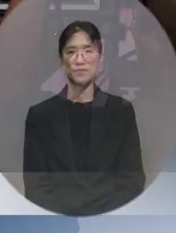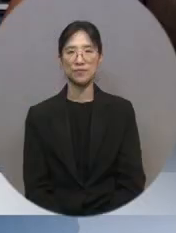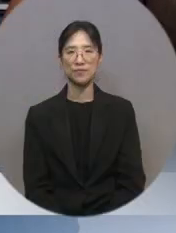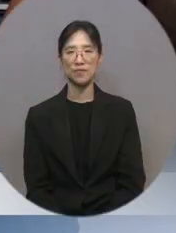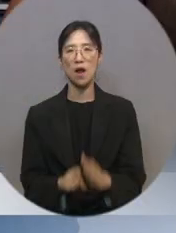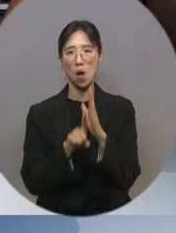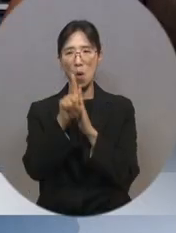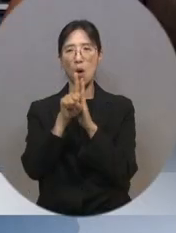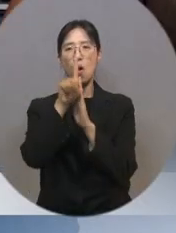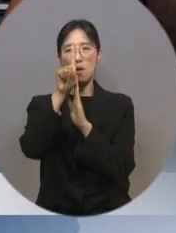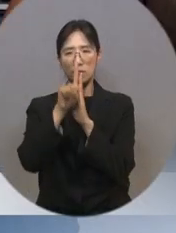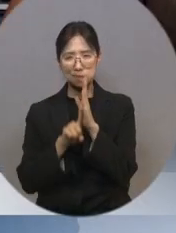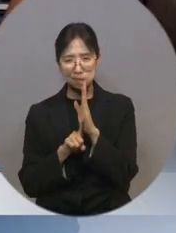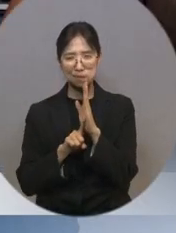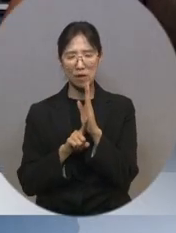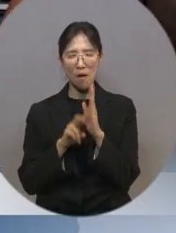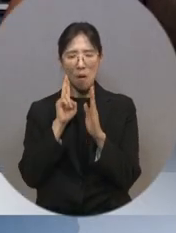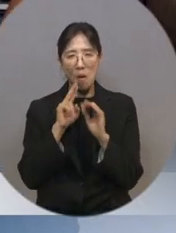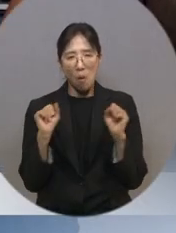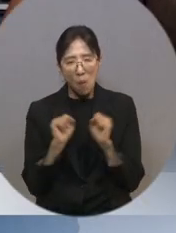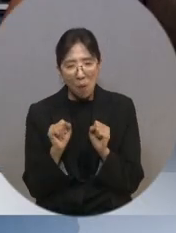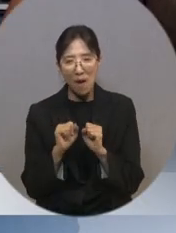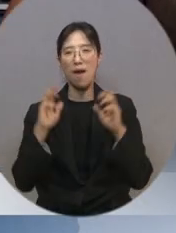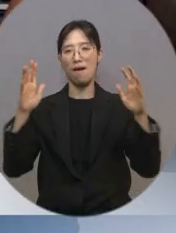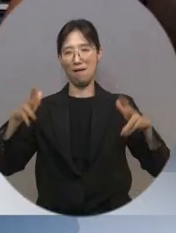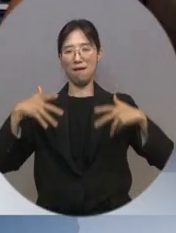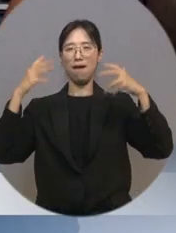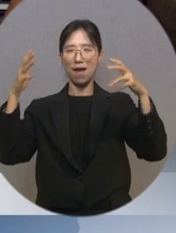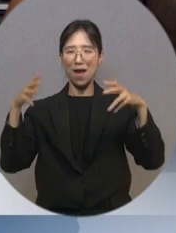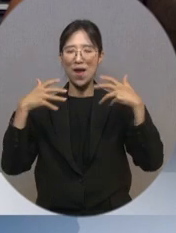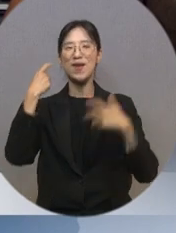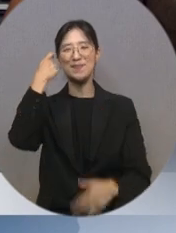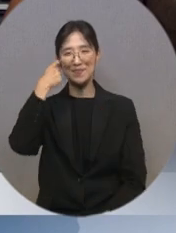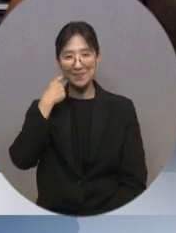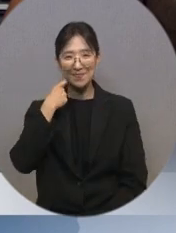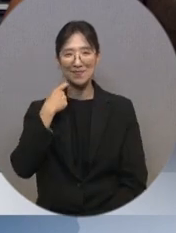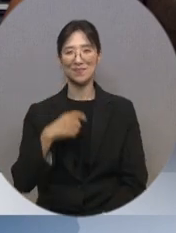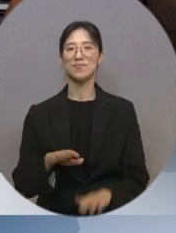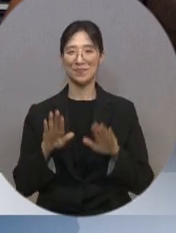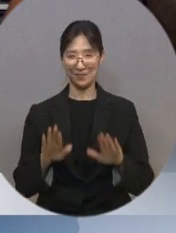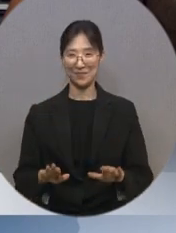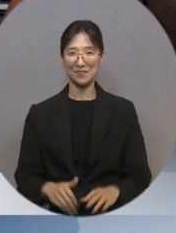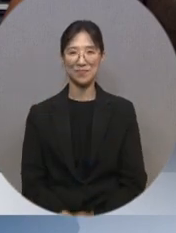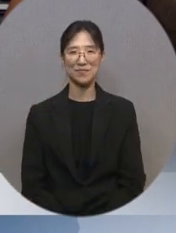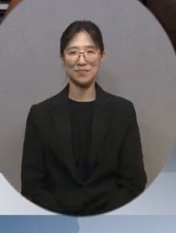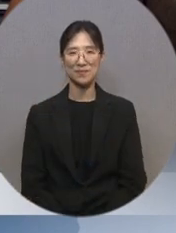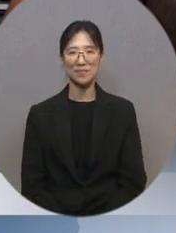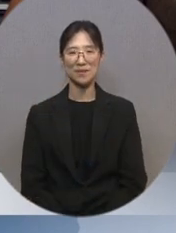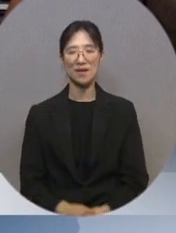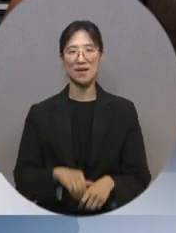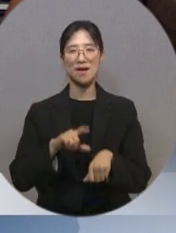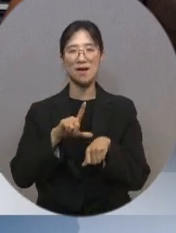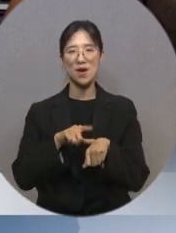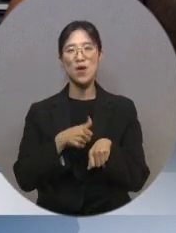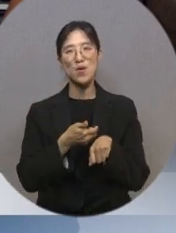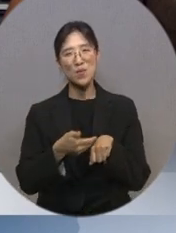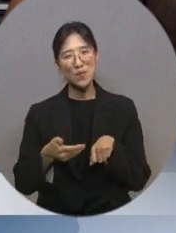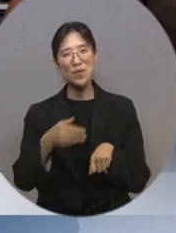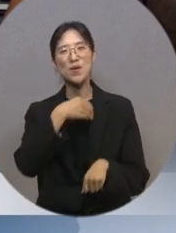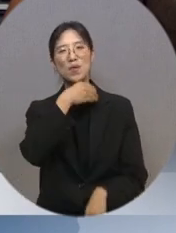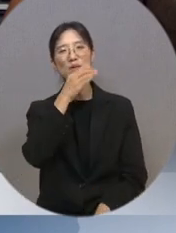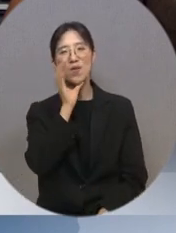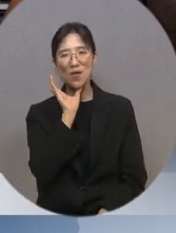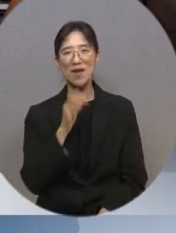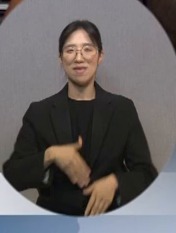기온이 뚝 떨어지며 급격히 쌀쌀해진 가을 바람이 피부에 느껴지고 있는 요즘인데요. 세월이 묻어난 따뜻한